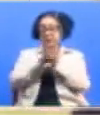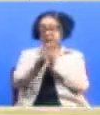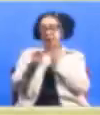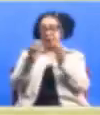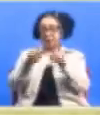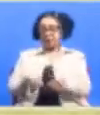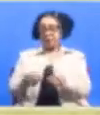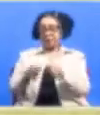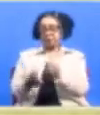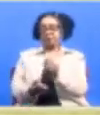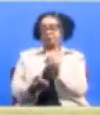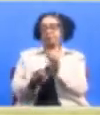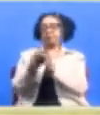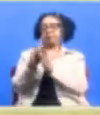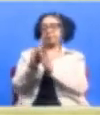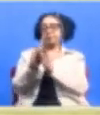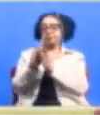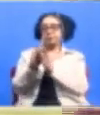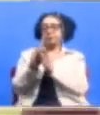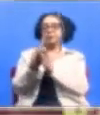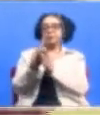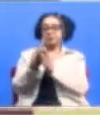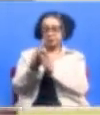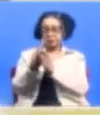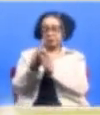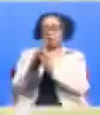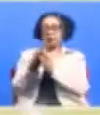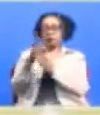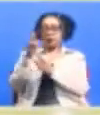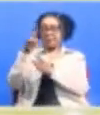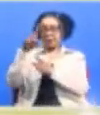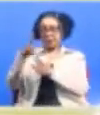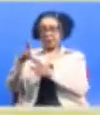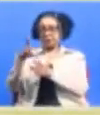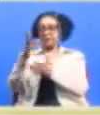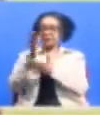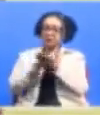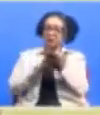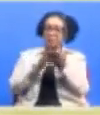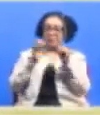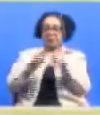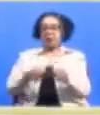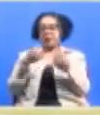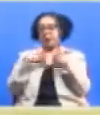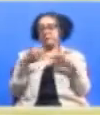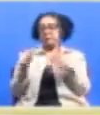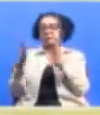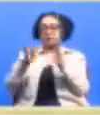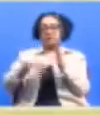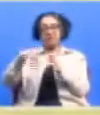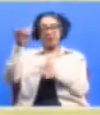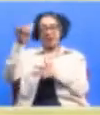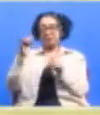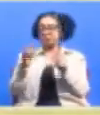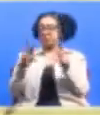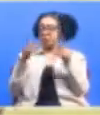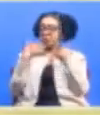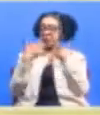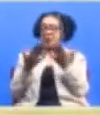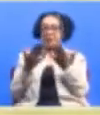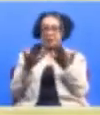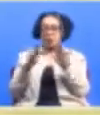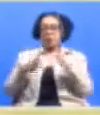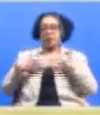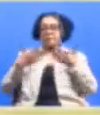Migori waonekane, waende wacheze Kenya Premier League, wengine kama wanapata nafasi ya kwenda nje waende. Tunashukuru sana, we are so